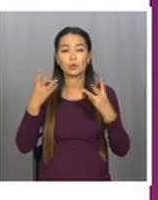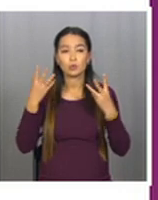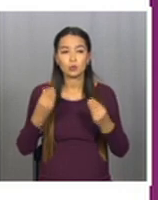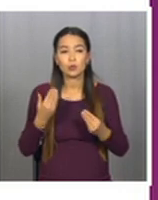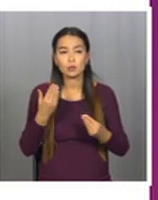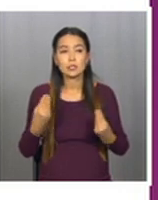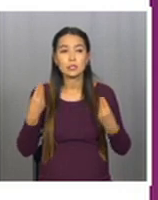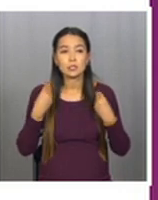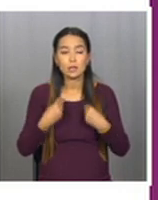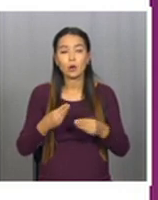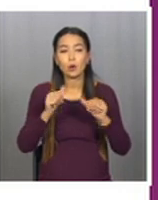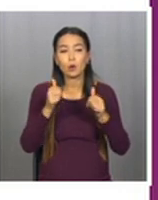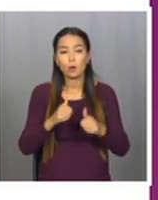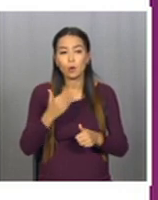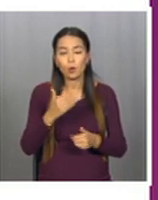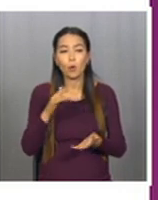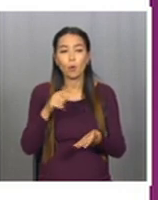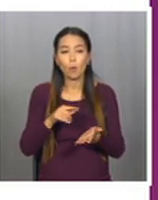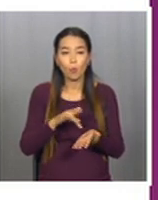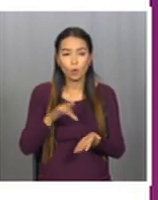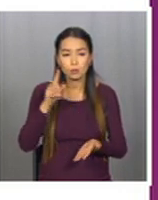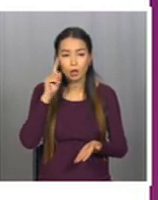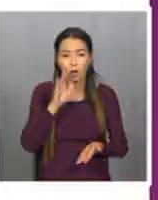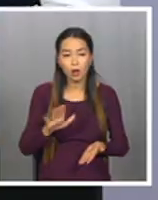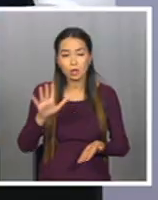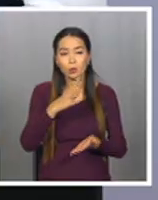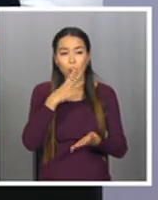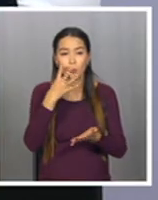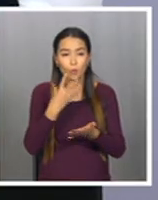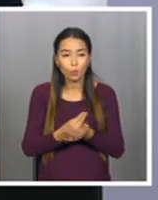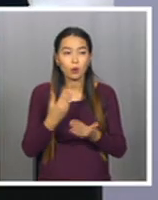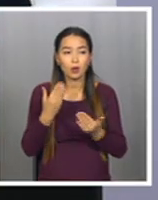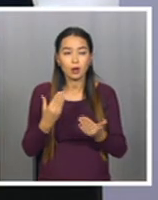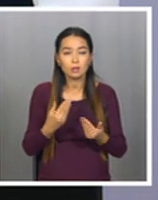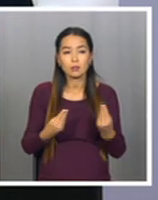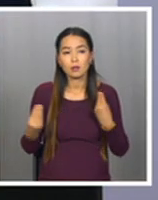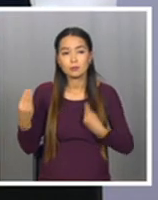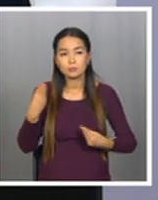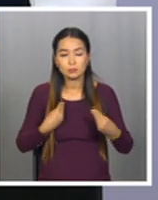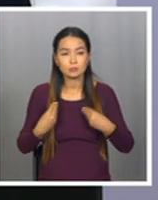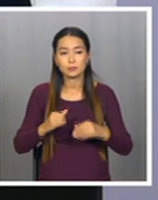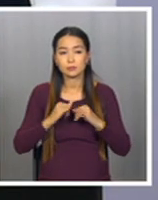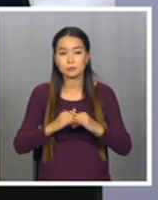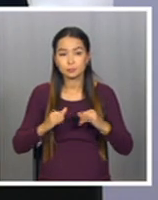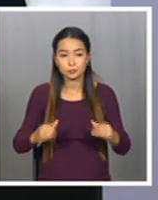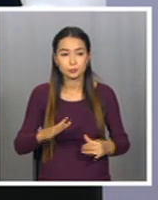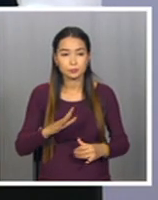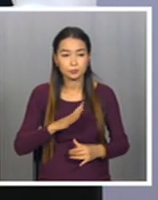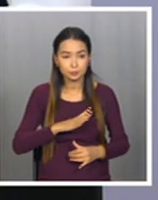үлгілері, бұлар Орталық Азия тұрғындарының өзіндік киім үлгісі ретінде қалыптасқан болатын.